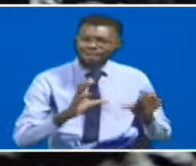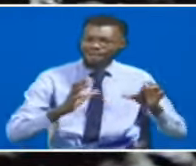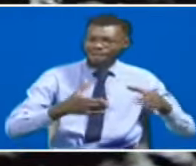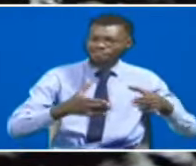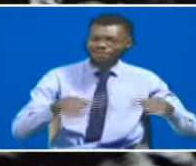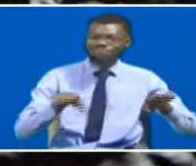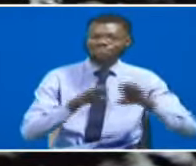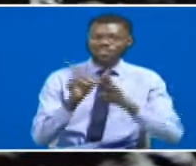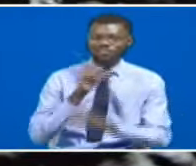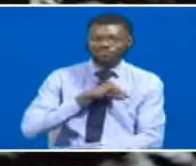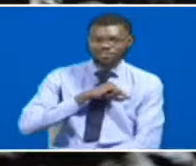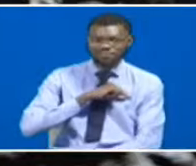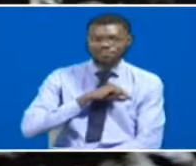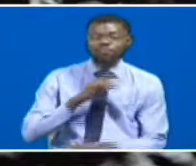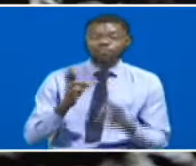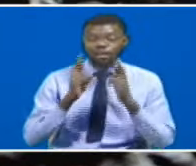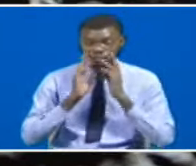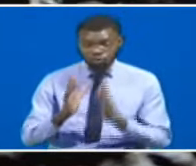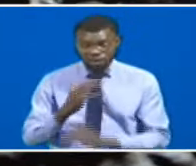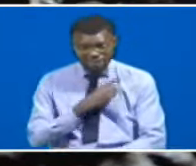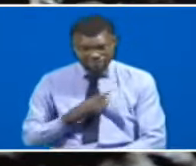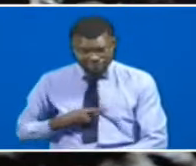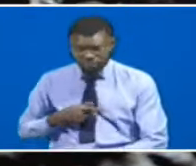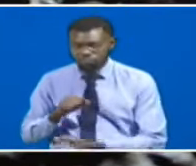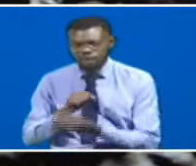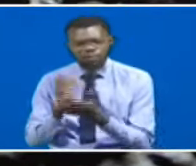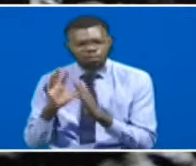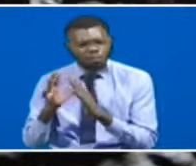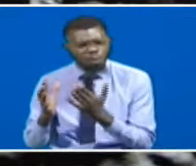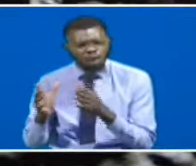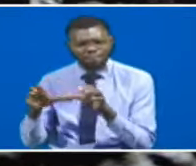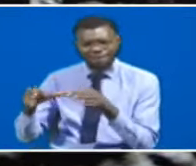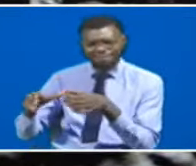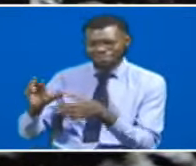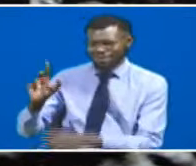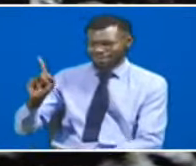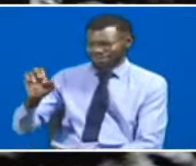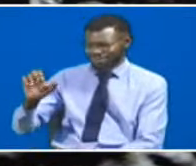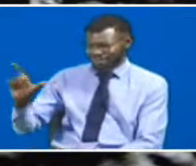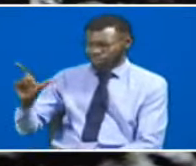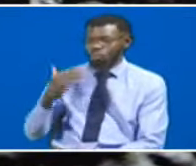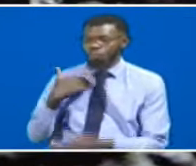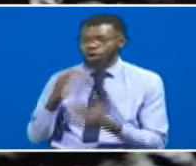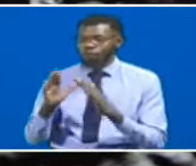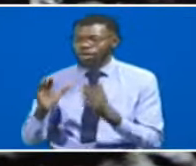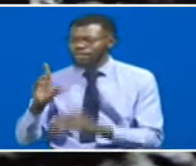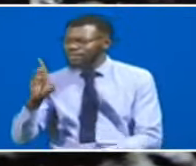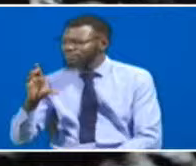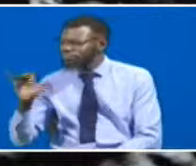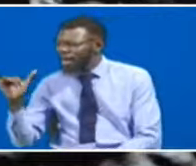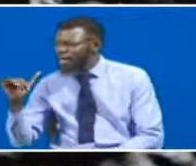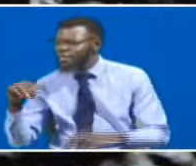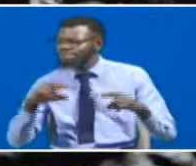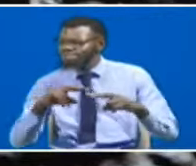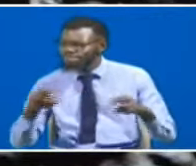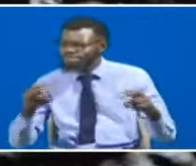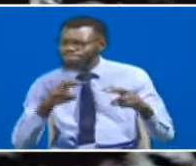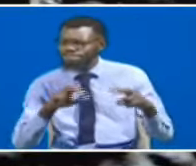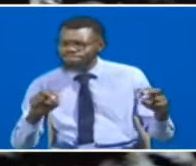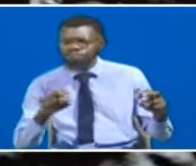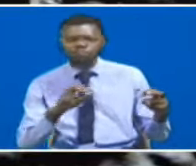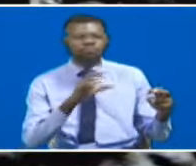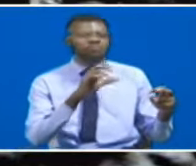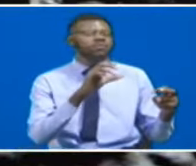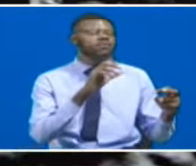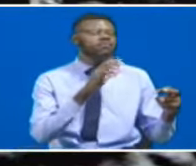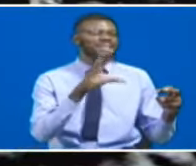kama mwanahabari wetu David Mudhoka anavyoeleza, kampuni ya Kell imetaka idara ya upelelezi DCI kuchunguza Linturi na Kimote kwa madai